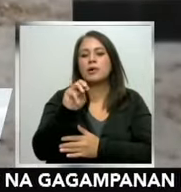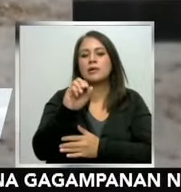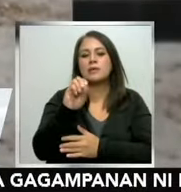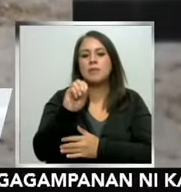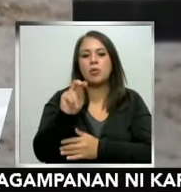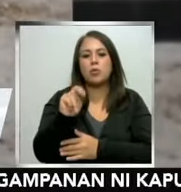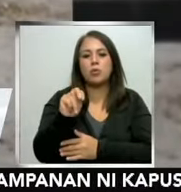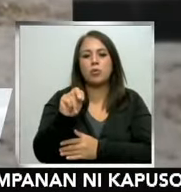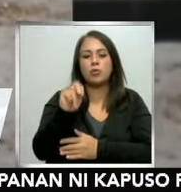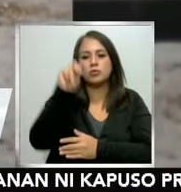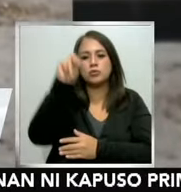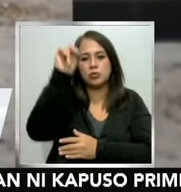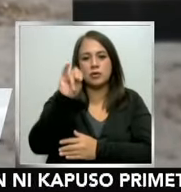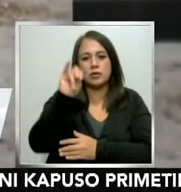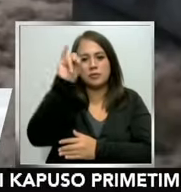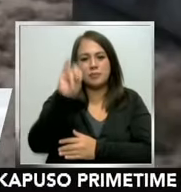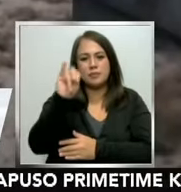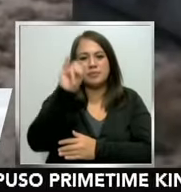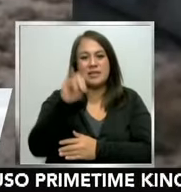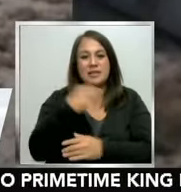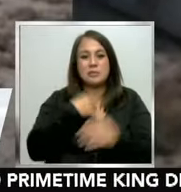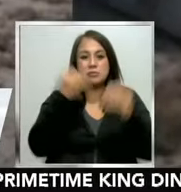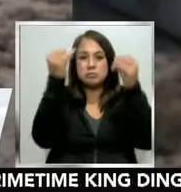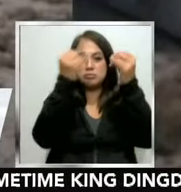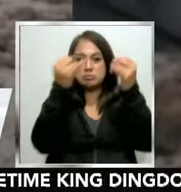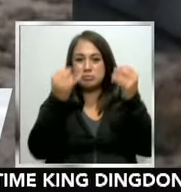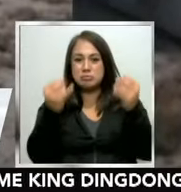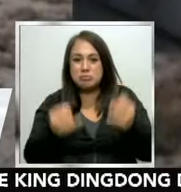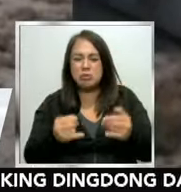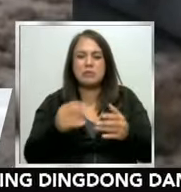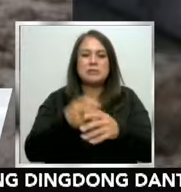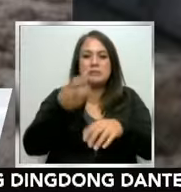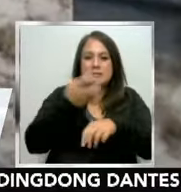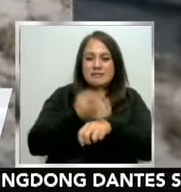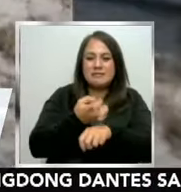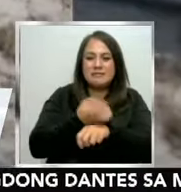Ang mga eskulturang gawa sa simento at bakal ng 20